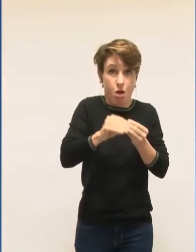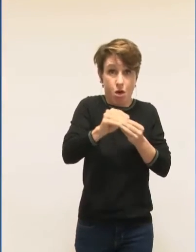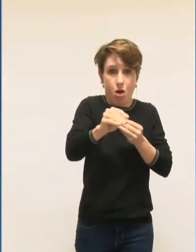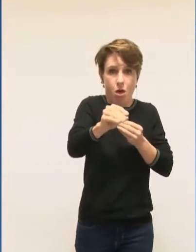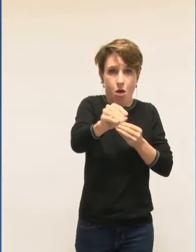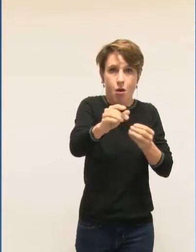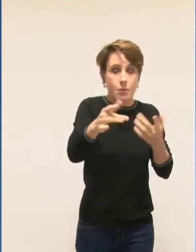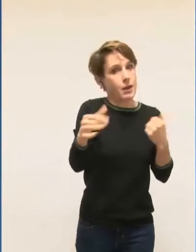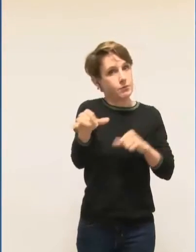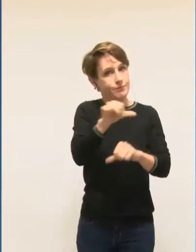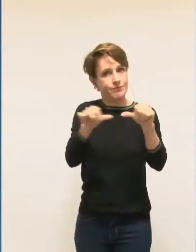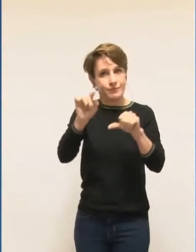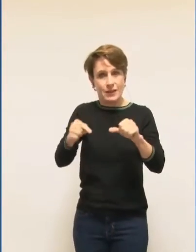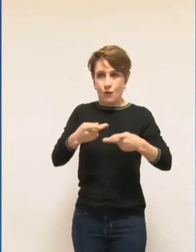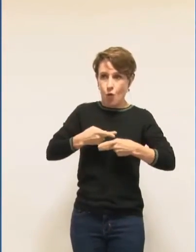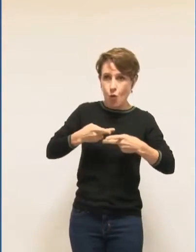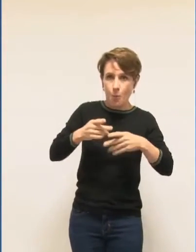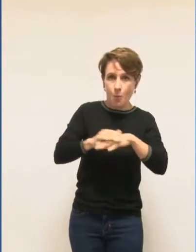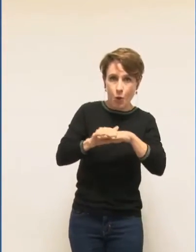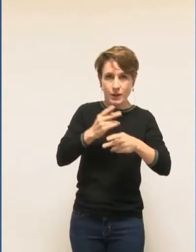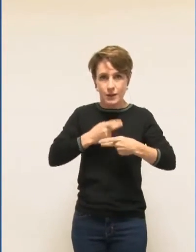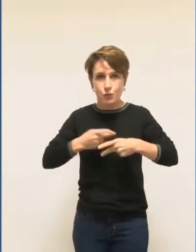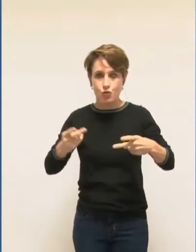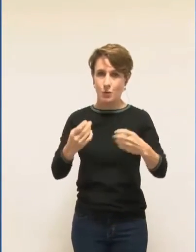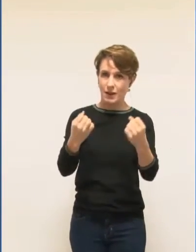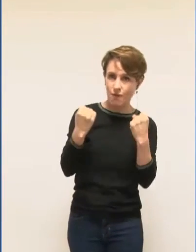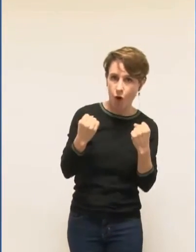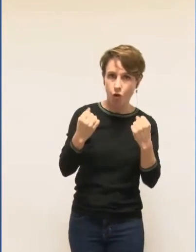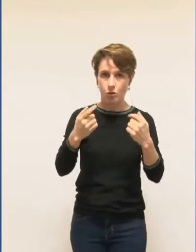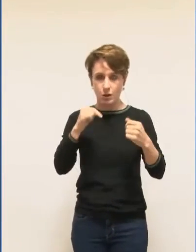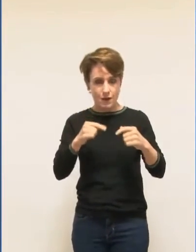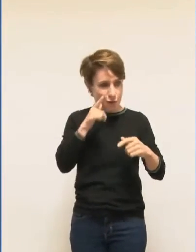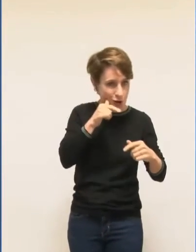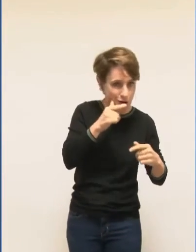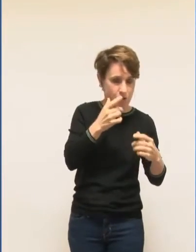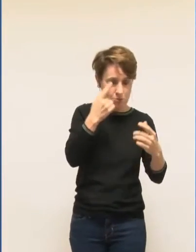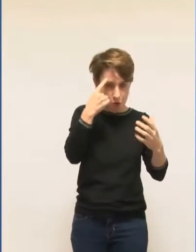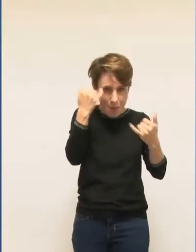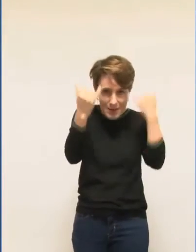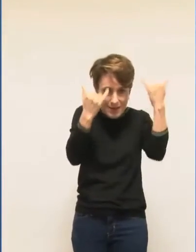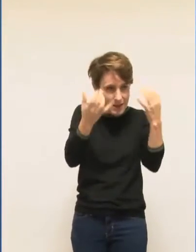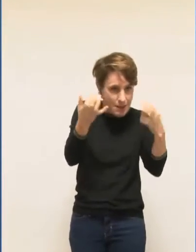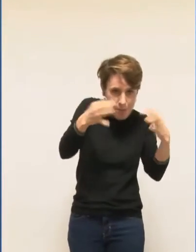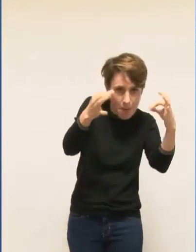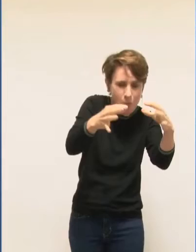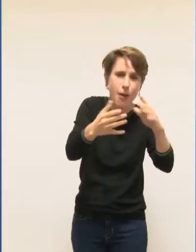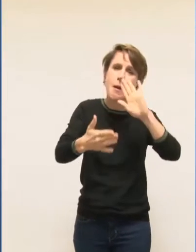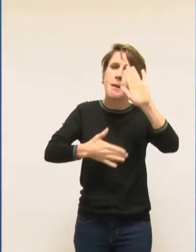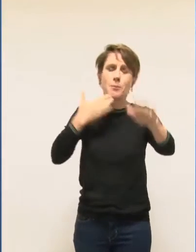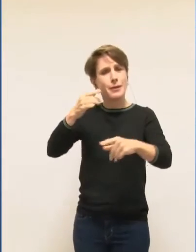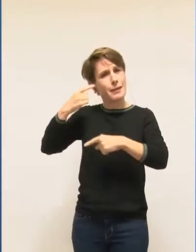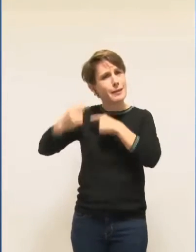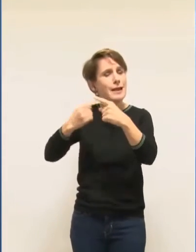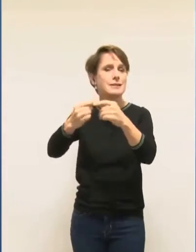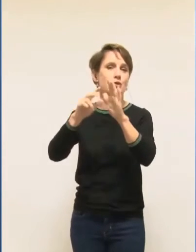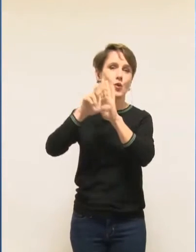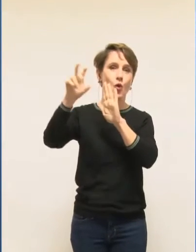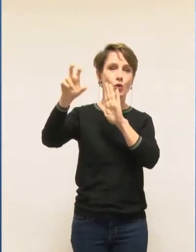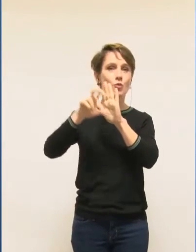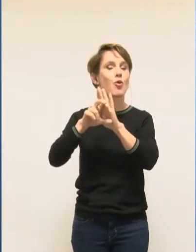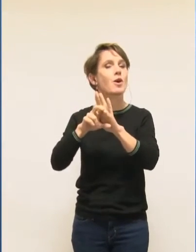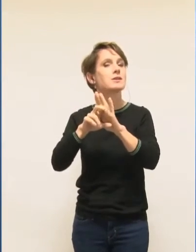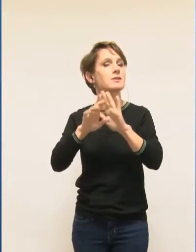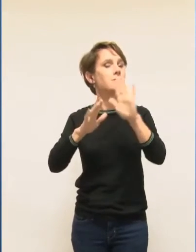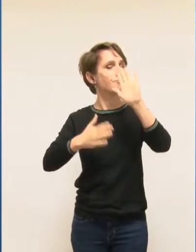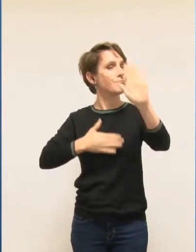publiques fortes, lisibles, efficace, volontariste, innovante, dans la pure tradition grenobloise, pour reprendre votre